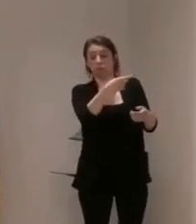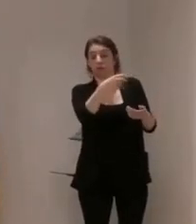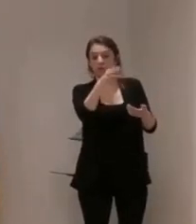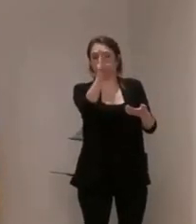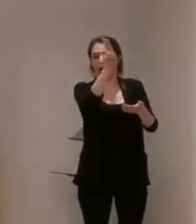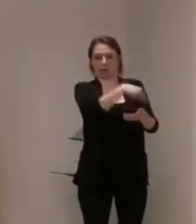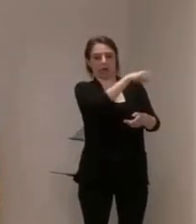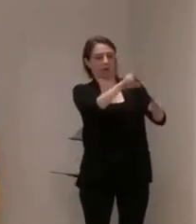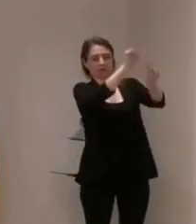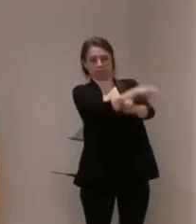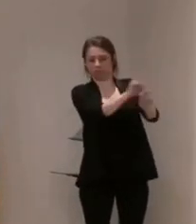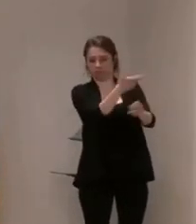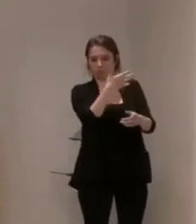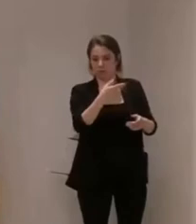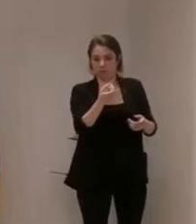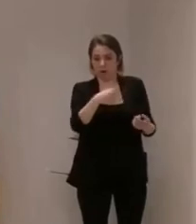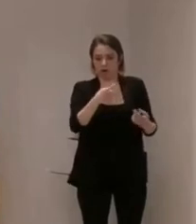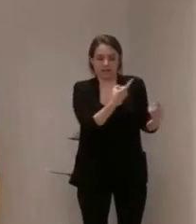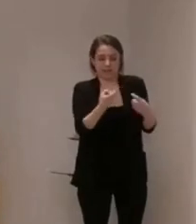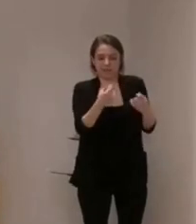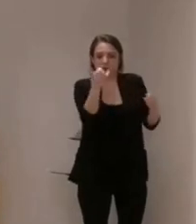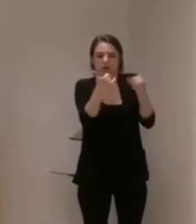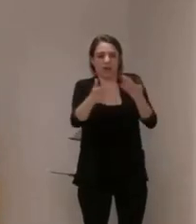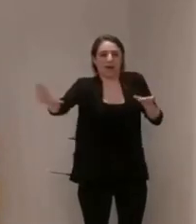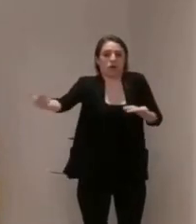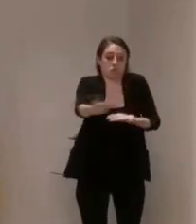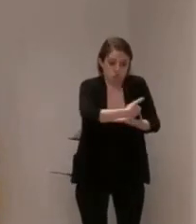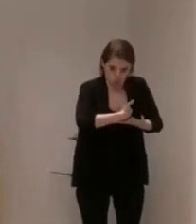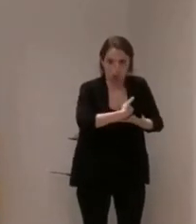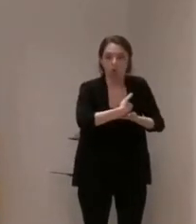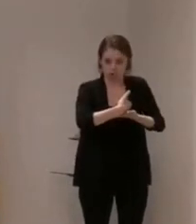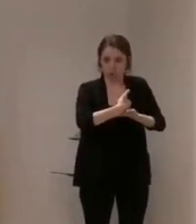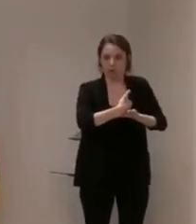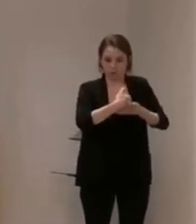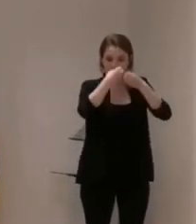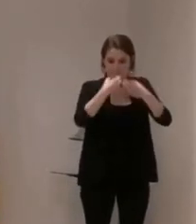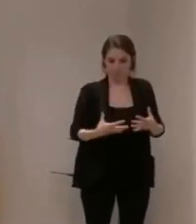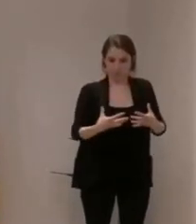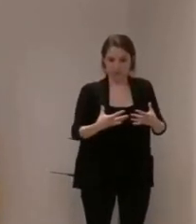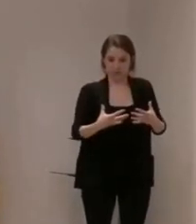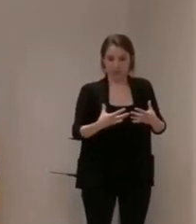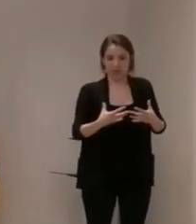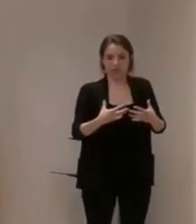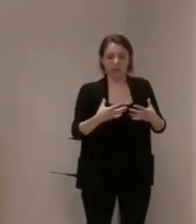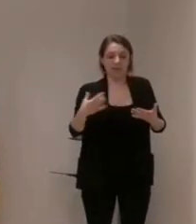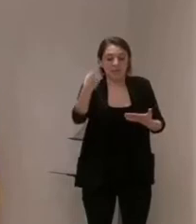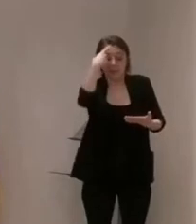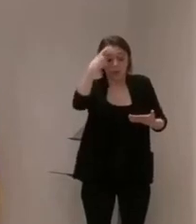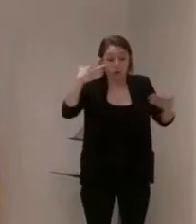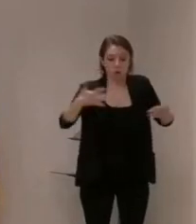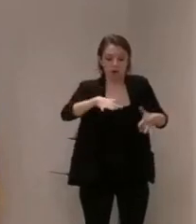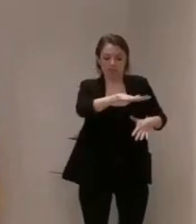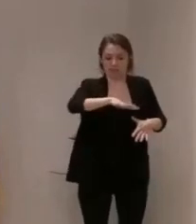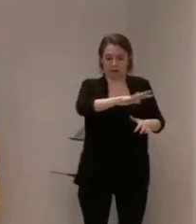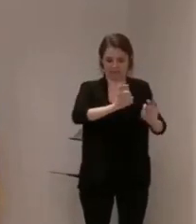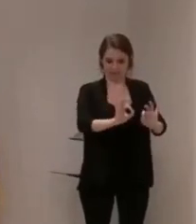injustament. Doncs va, anem a fer una operació general de que les memòries puguin ser en el servei públic tal com són, tal